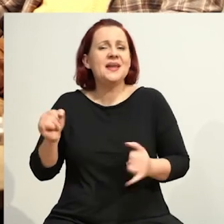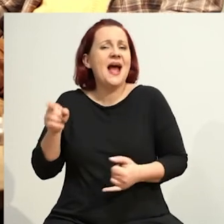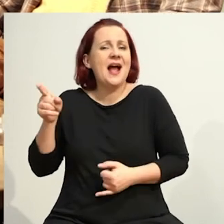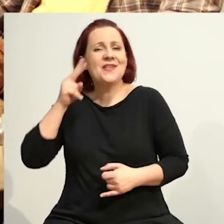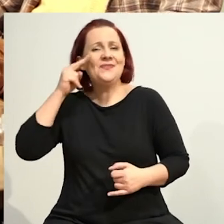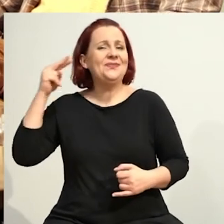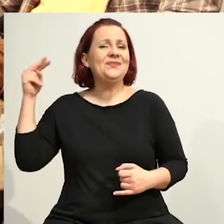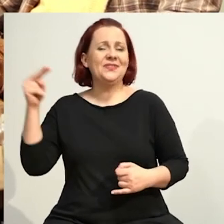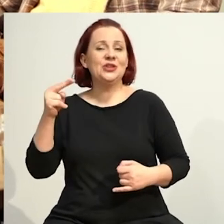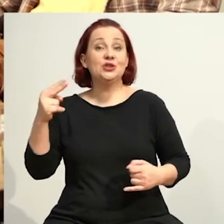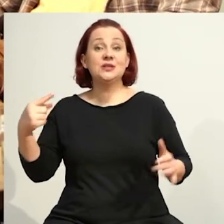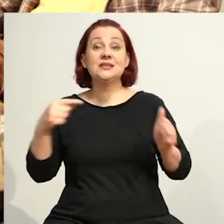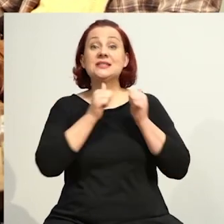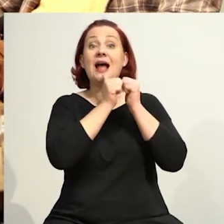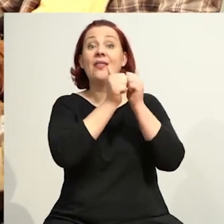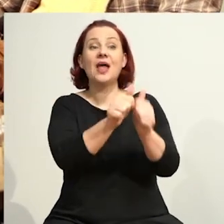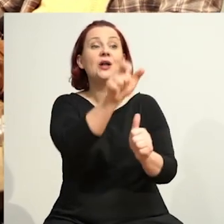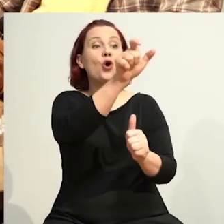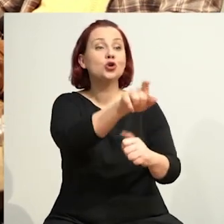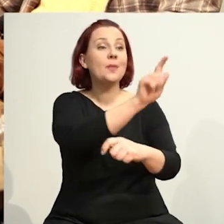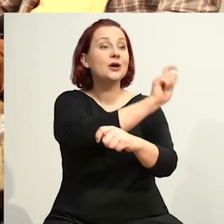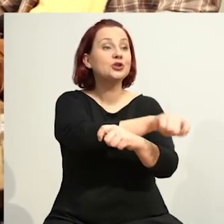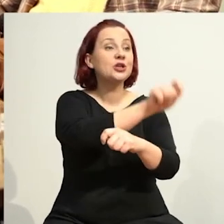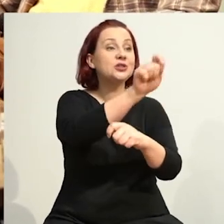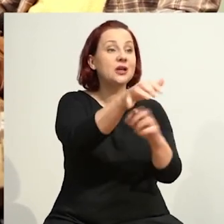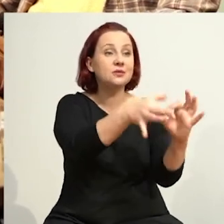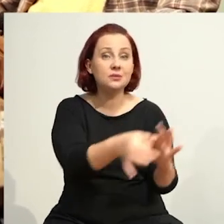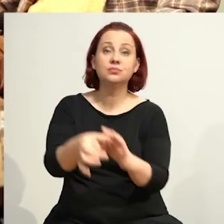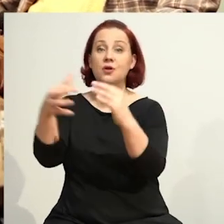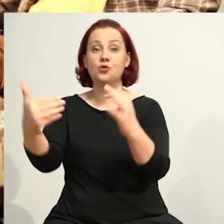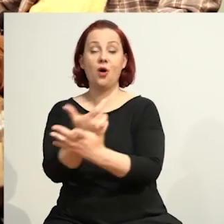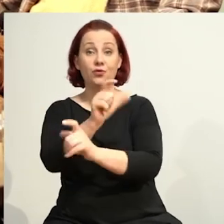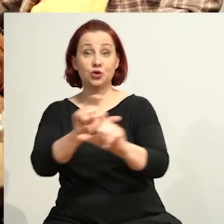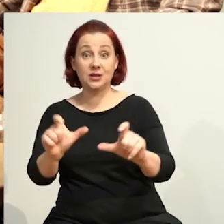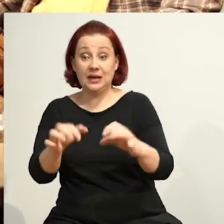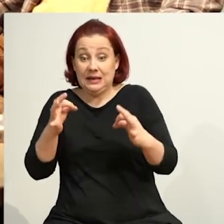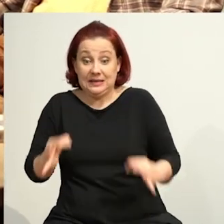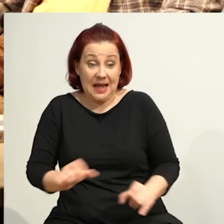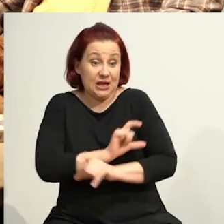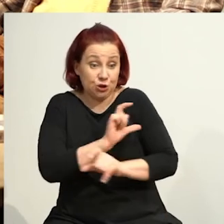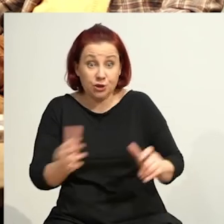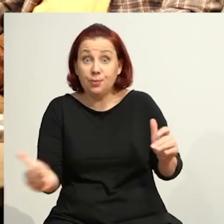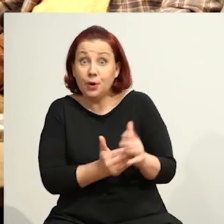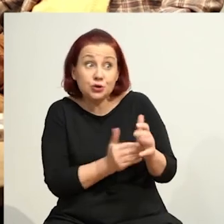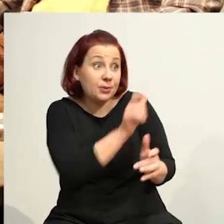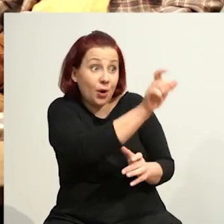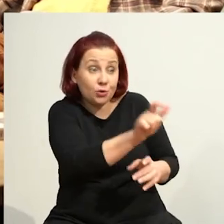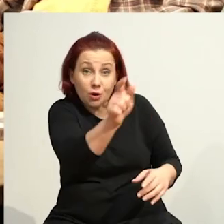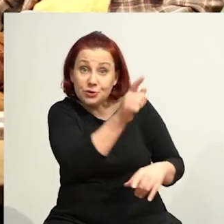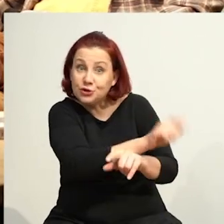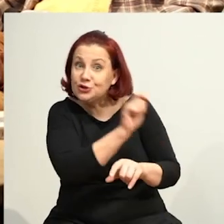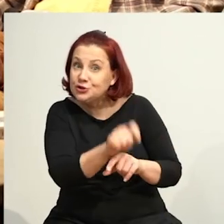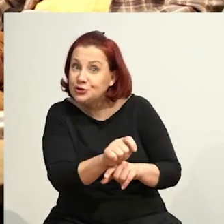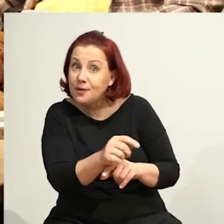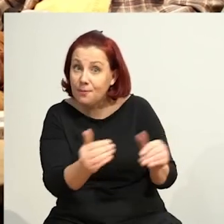widzi rolę chrześcijanina w nowoczesności. Czy nowoczesność potrzebuje chrześcijan? Do czego może potrzebować chrześcijan? No i